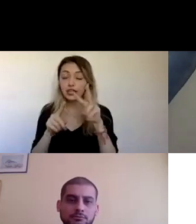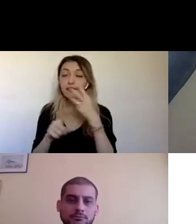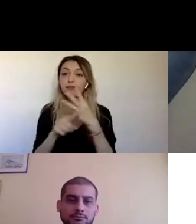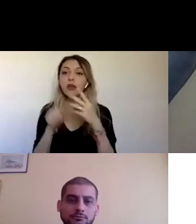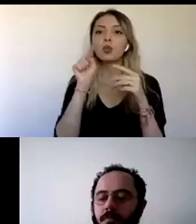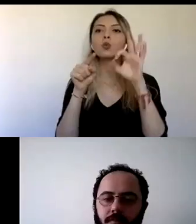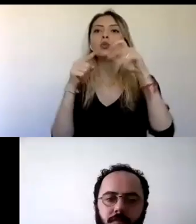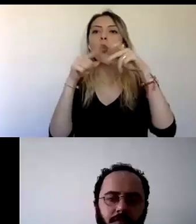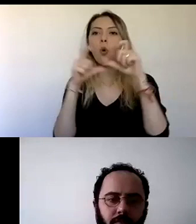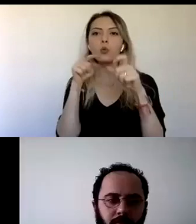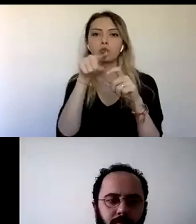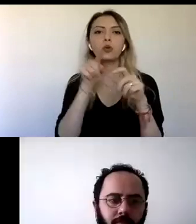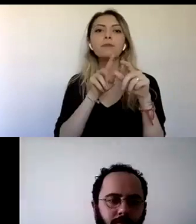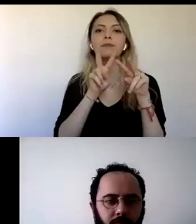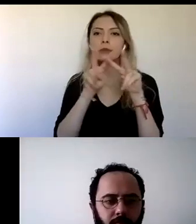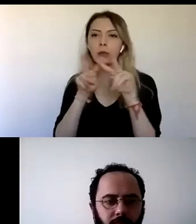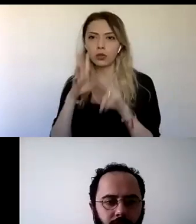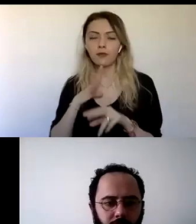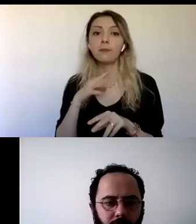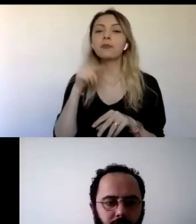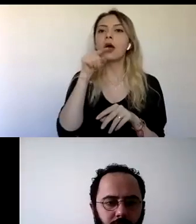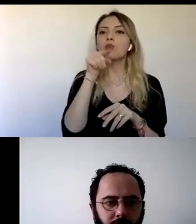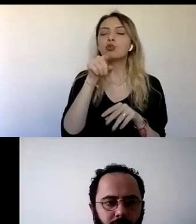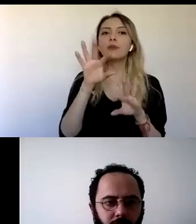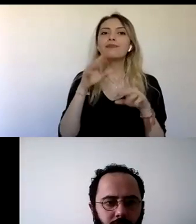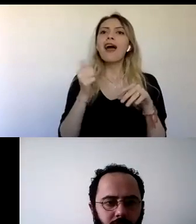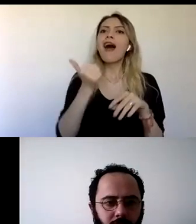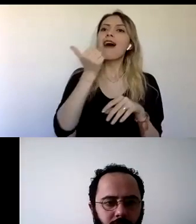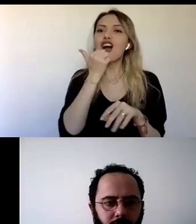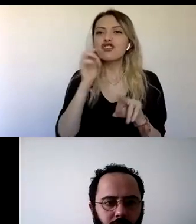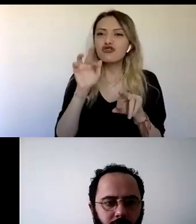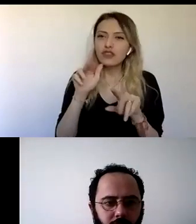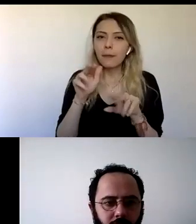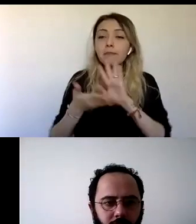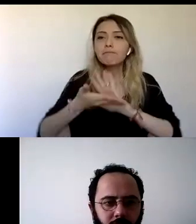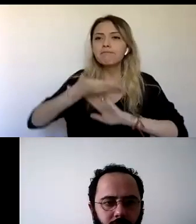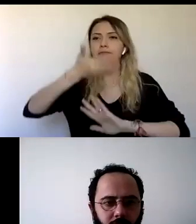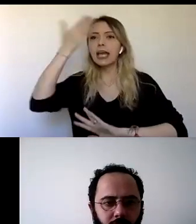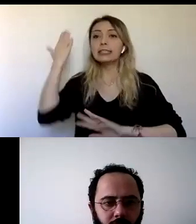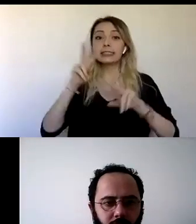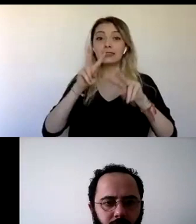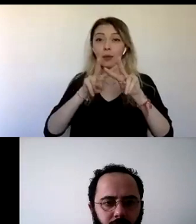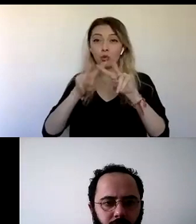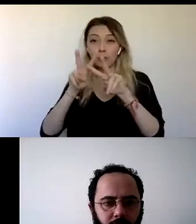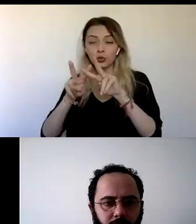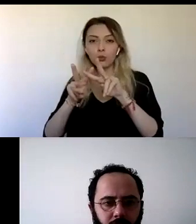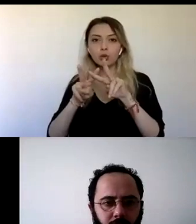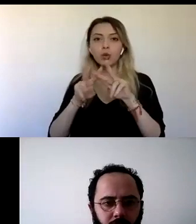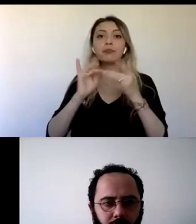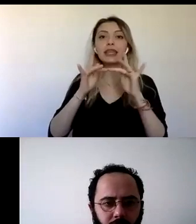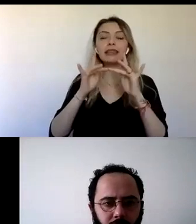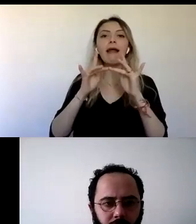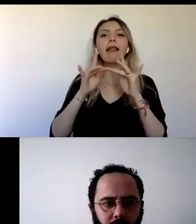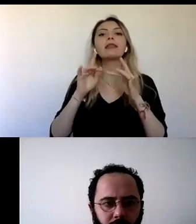web sitelerinin geçmişteki hallerini gösteriyor. Mesela Sivil Toplum Geliştirme Merkezi için bakalım. Sivil toplum